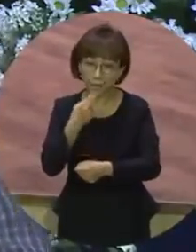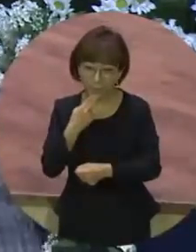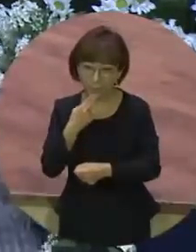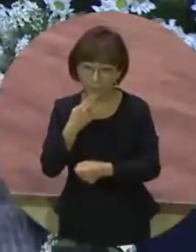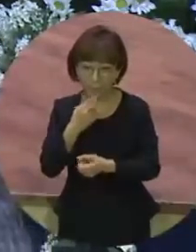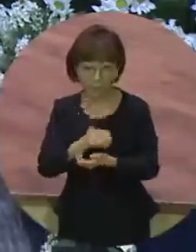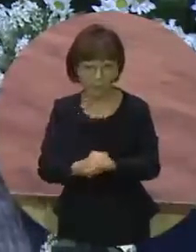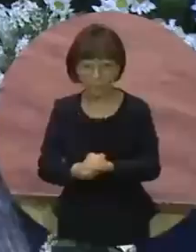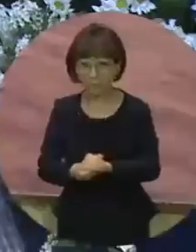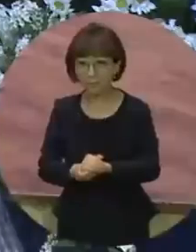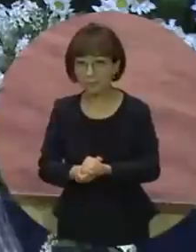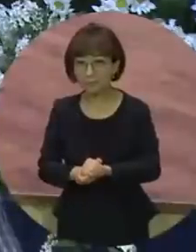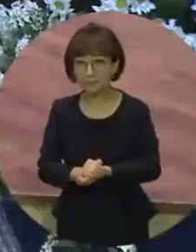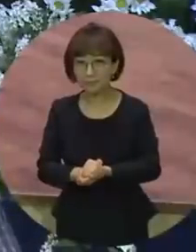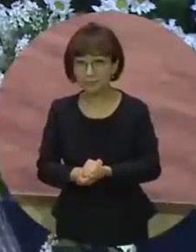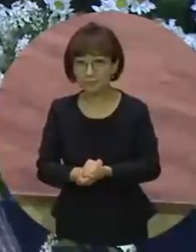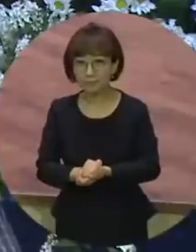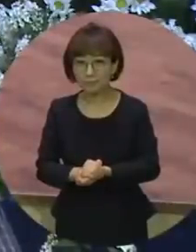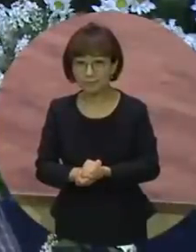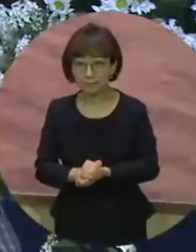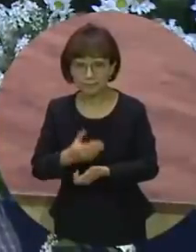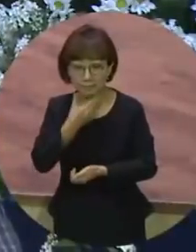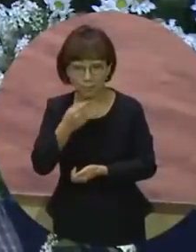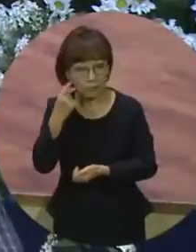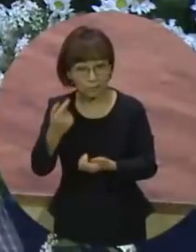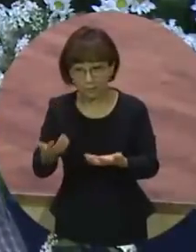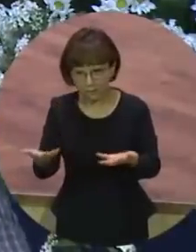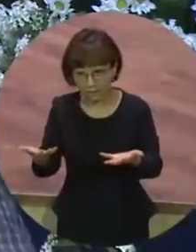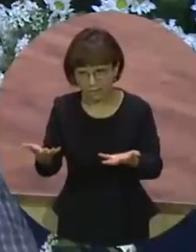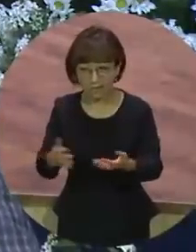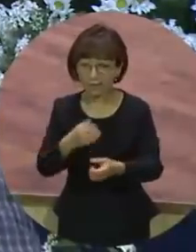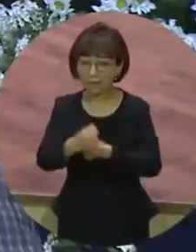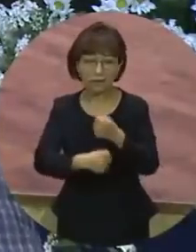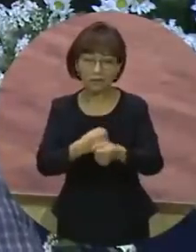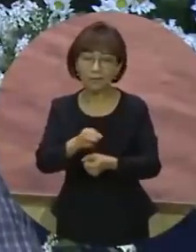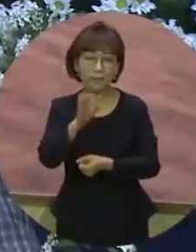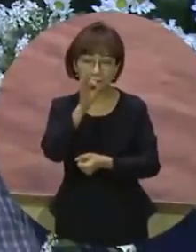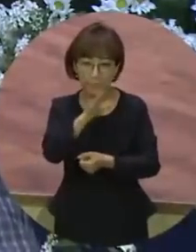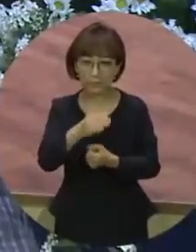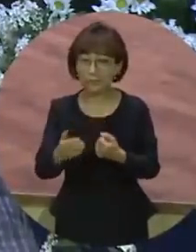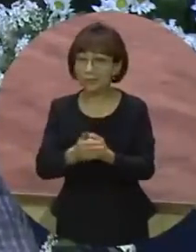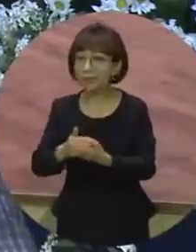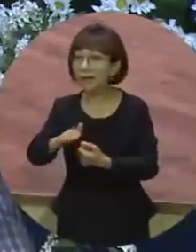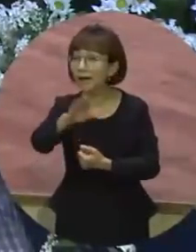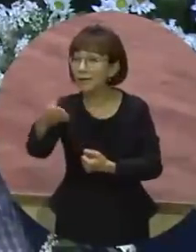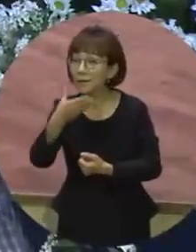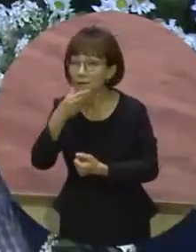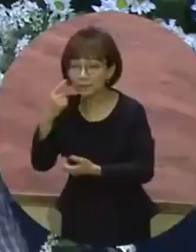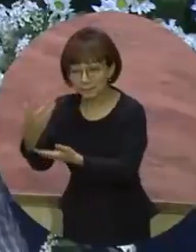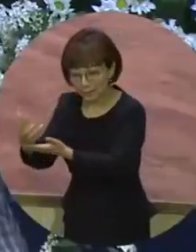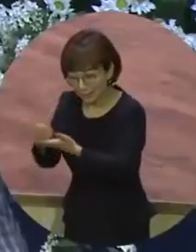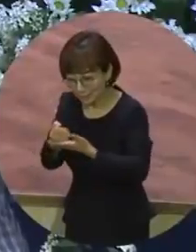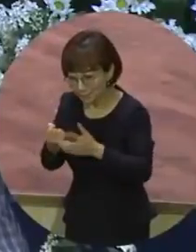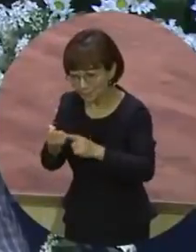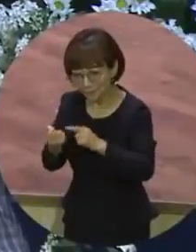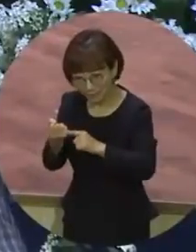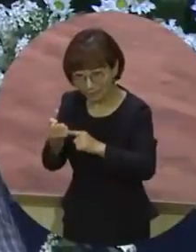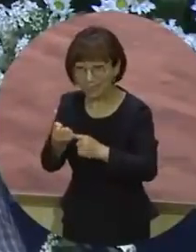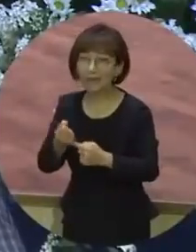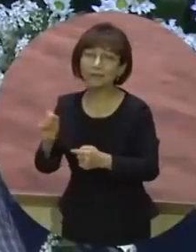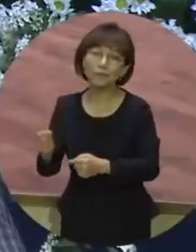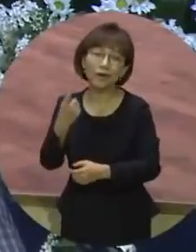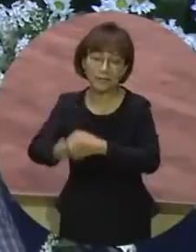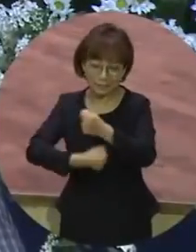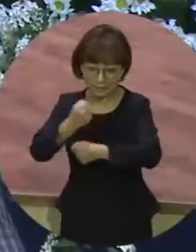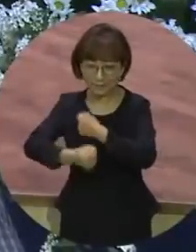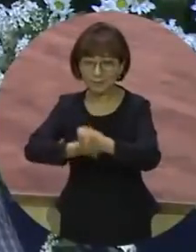아니고는 자유 인생이 될 수가 없어요. 복음만이 여러분 자유케 한 줄 믿고 늘 복음으로 자유하시 바랍니다. 자유해야